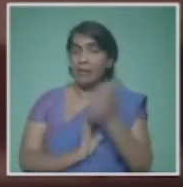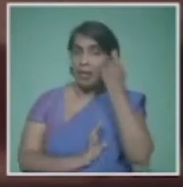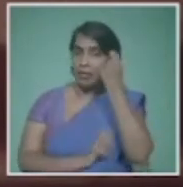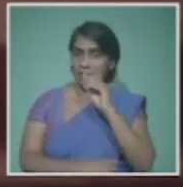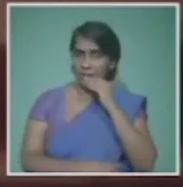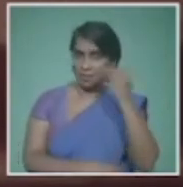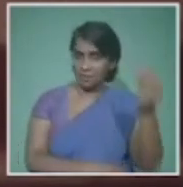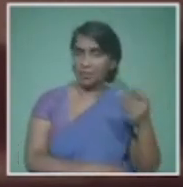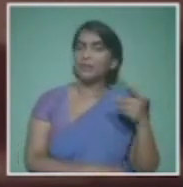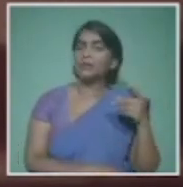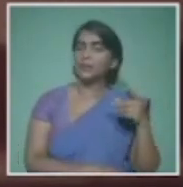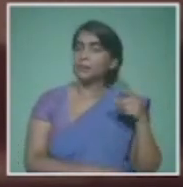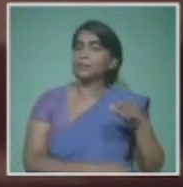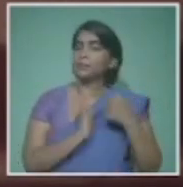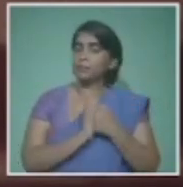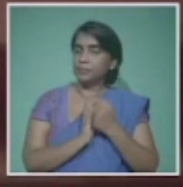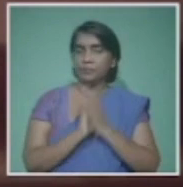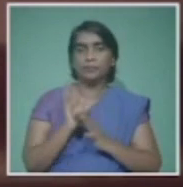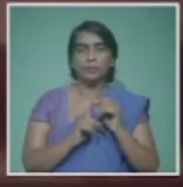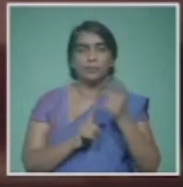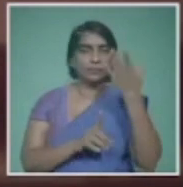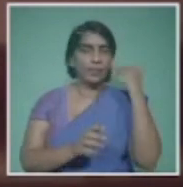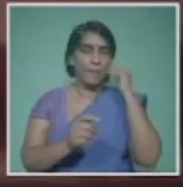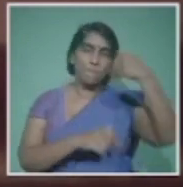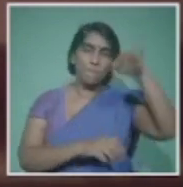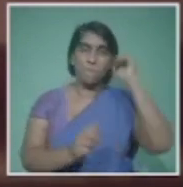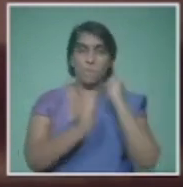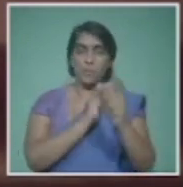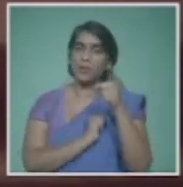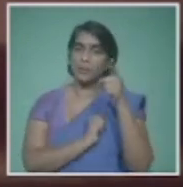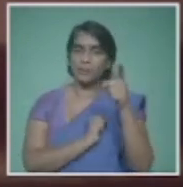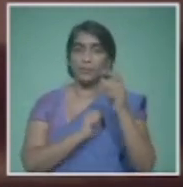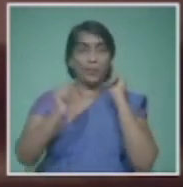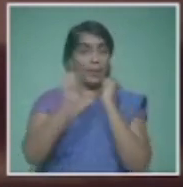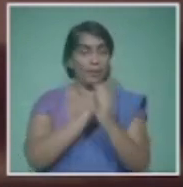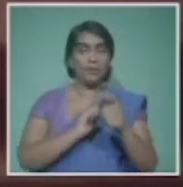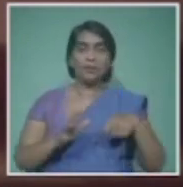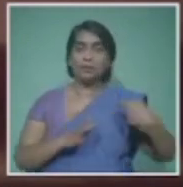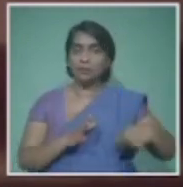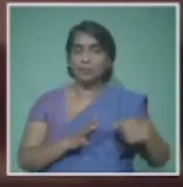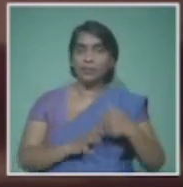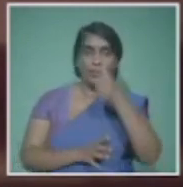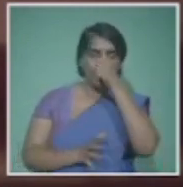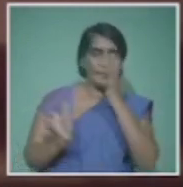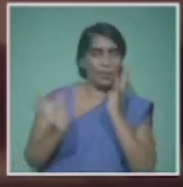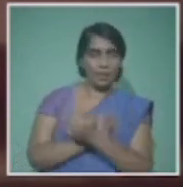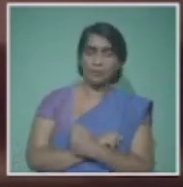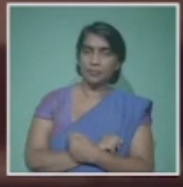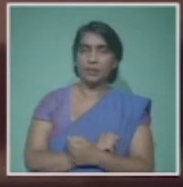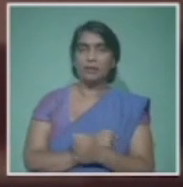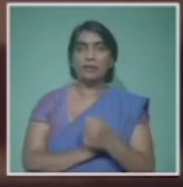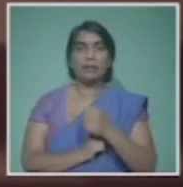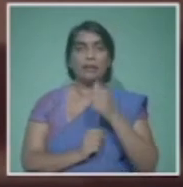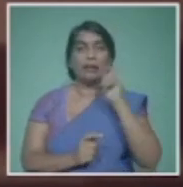adeno. Dengaru sababat tu ma betul ma ada parna bassegat tienno. Me bassegat kondoster horga angkerno, driver